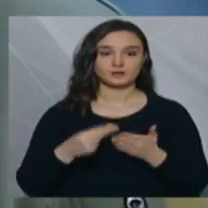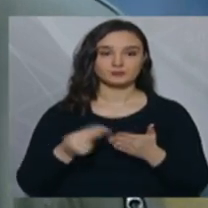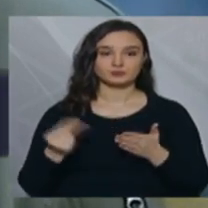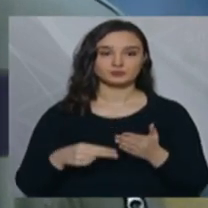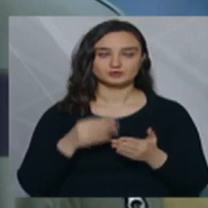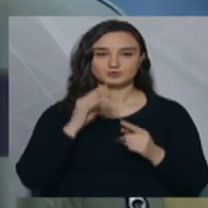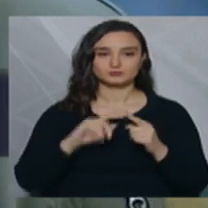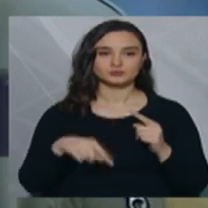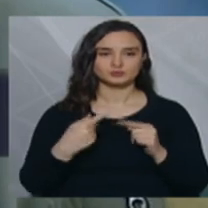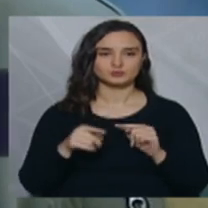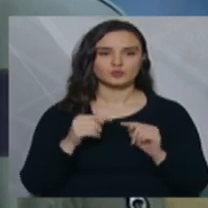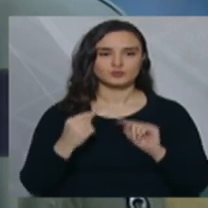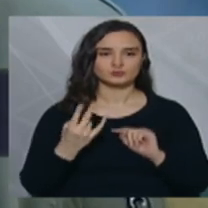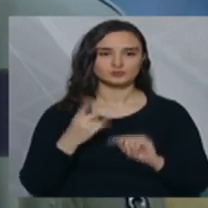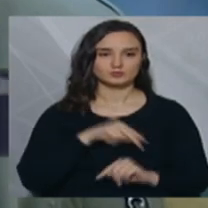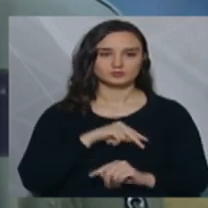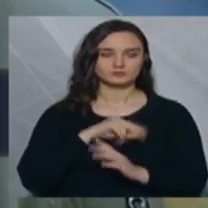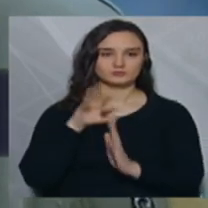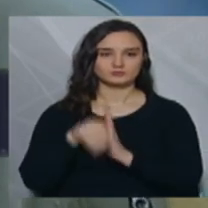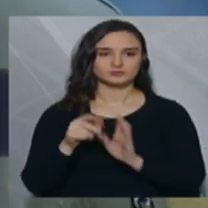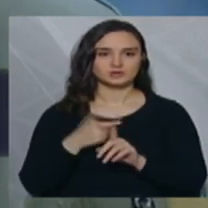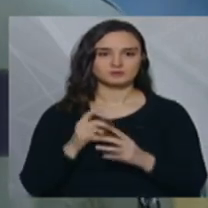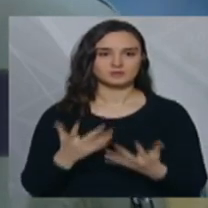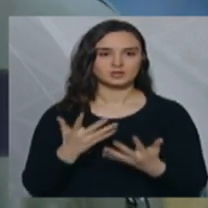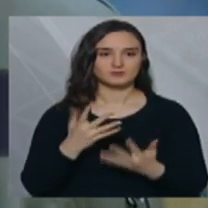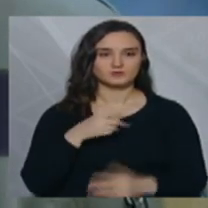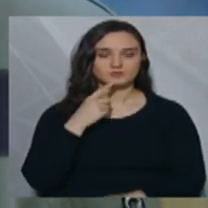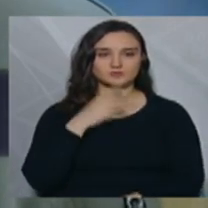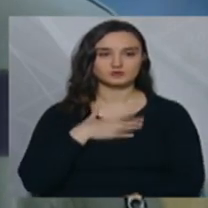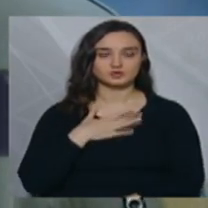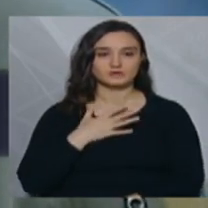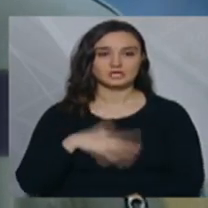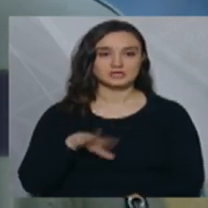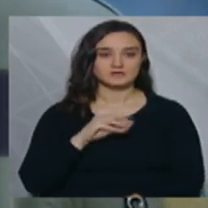დიახაც ოპოზიცია უნდა შევიდეს პარლამენტში. ამას ჩვენ ძალიან კაფეოდ ვამბობთ და ჩვენ ვამბობთ, რომ ჩვენთვის